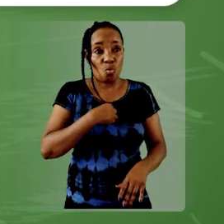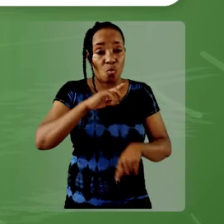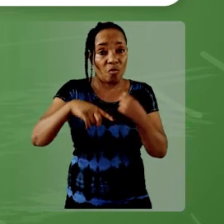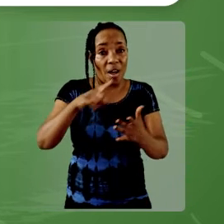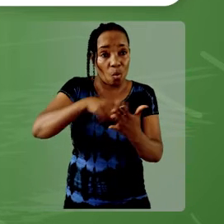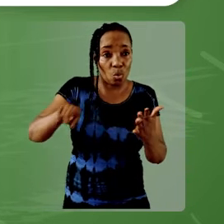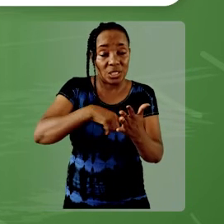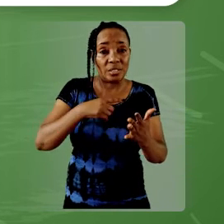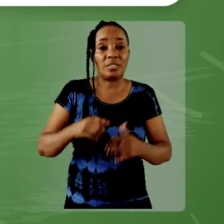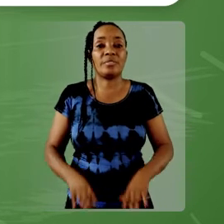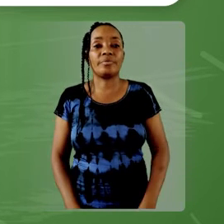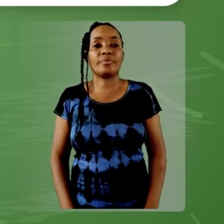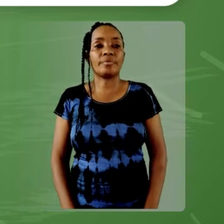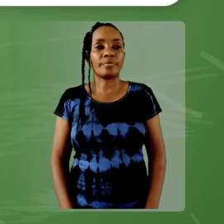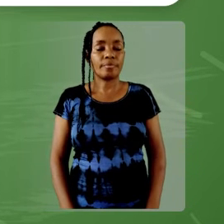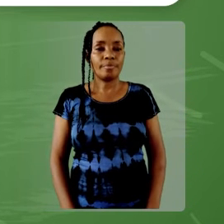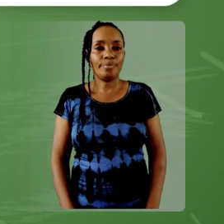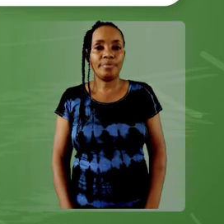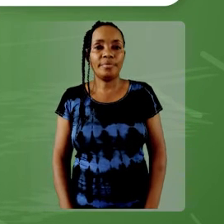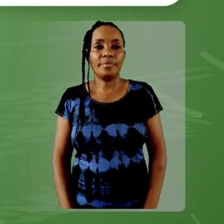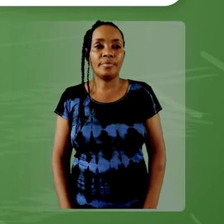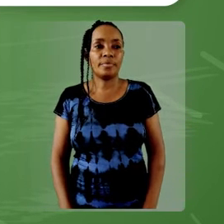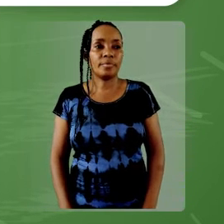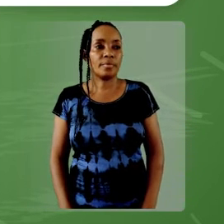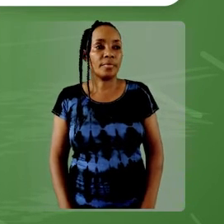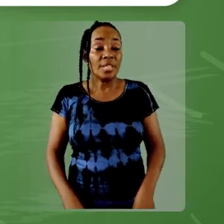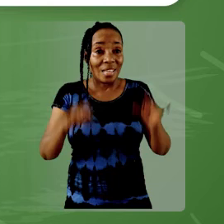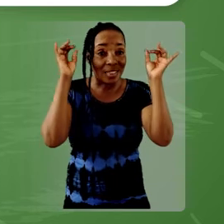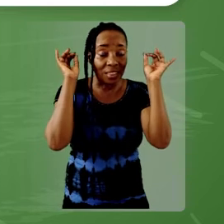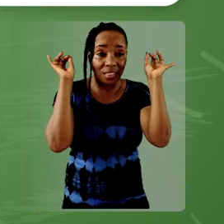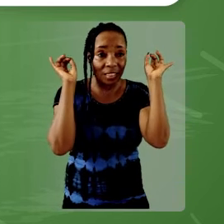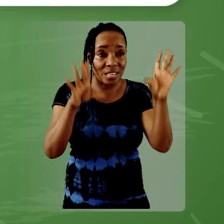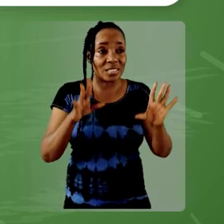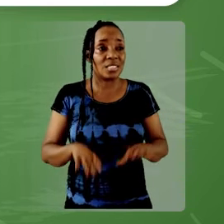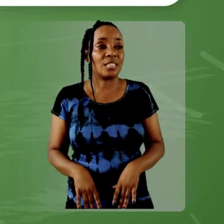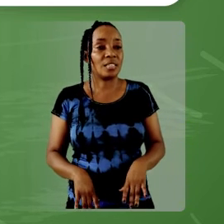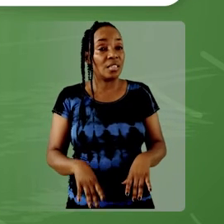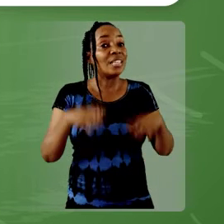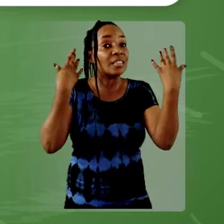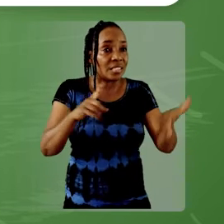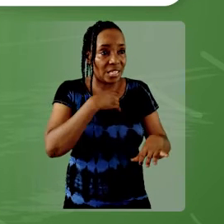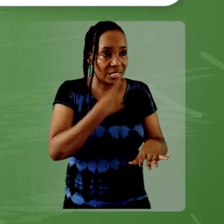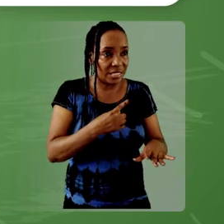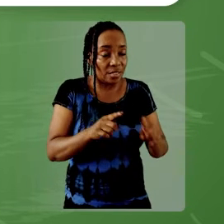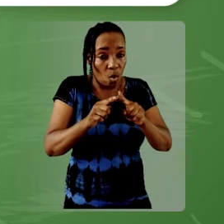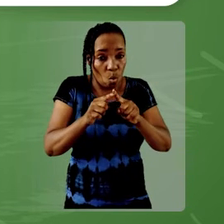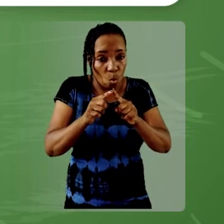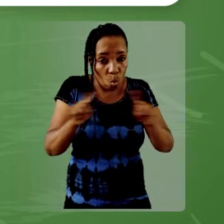chaque danger à sa conséquence. Les dangers, On a le